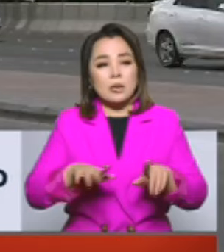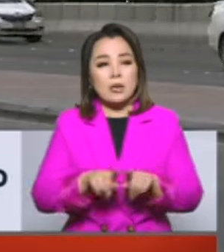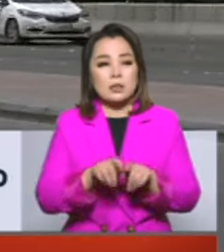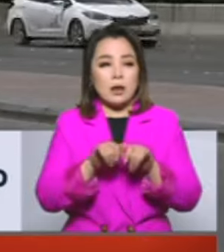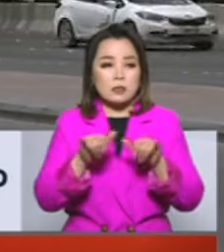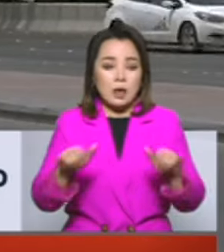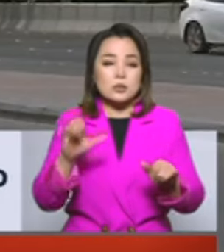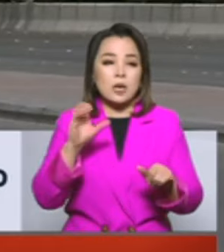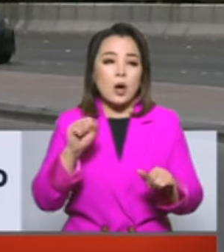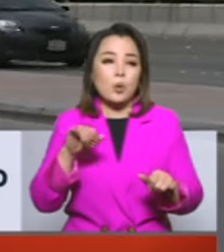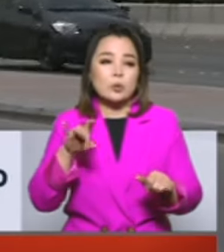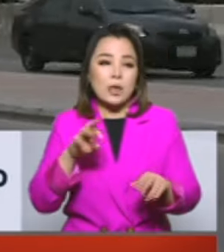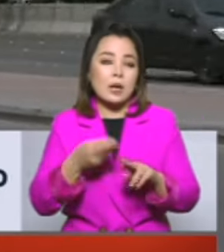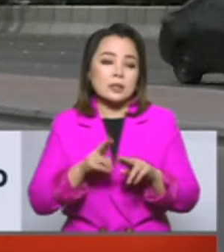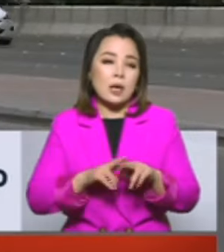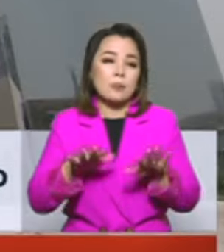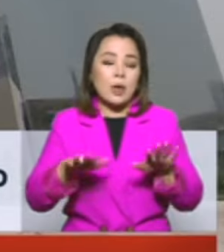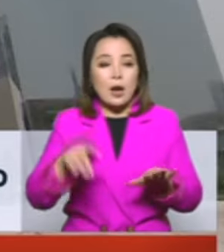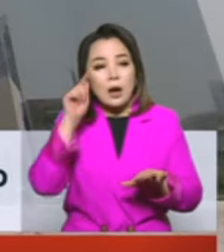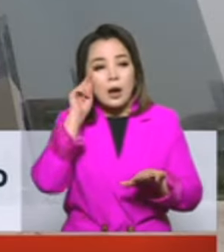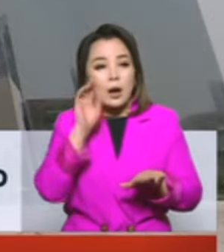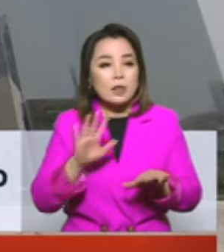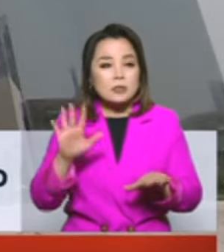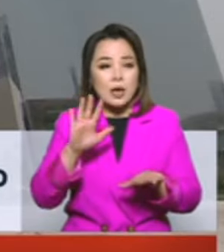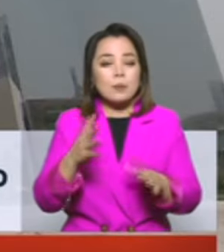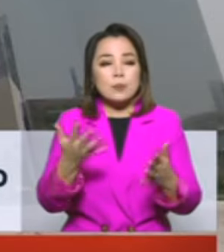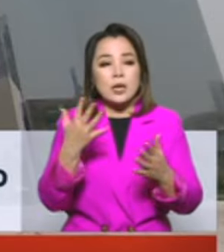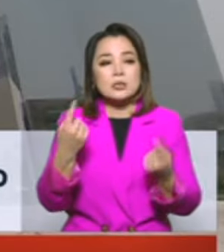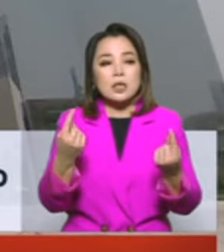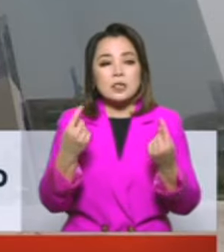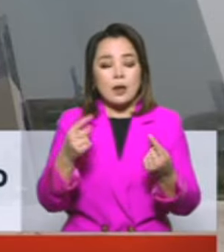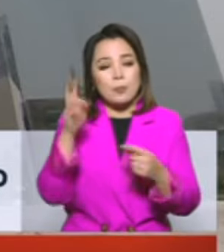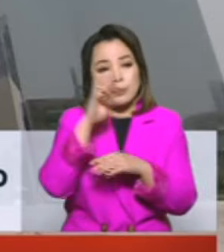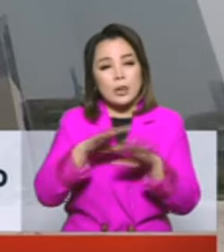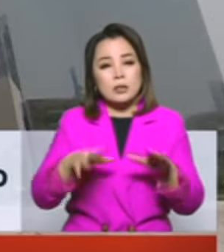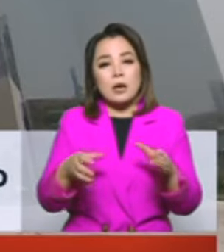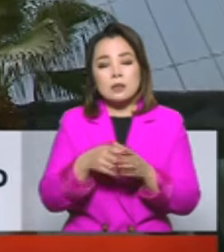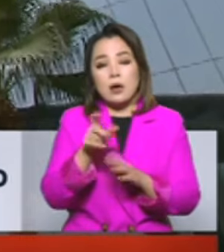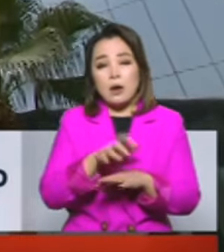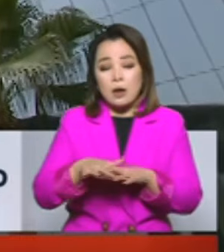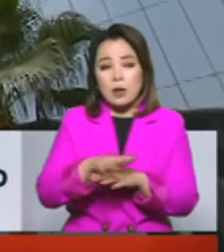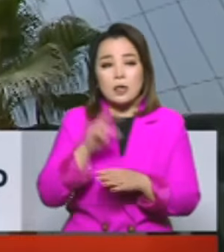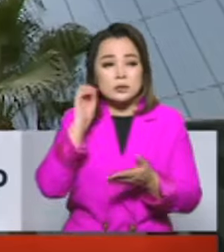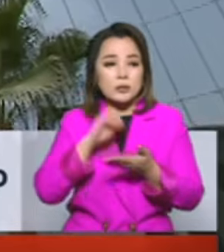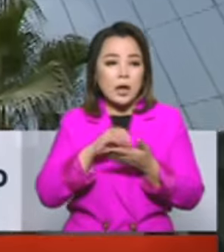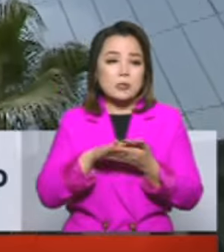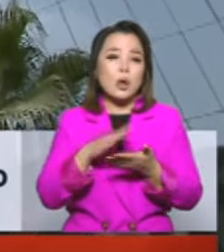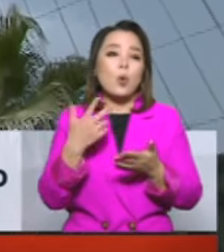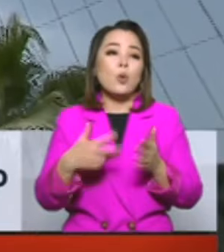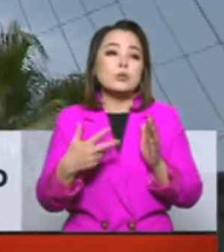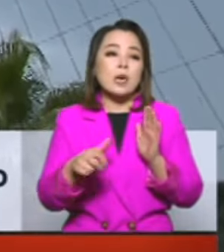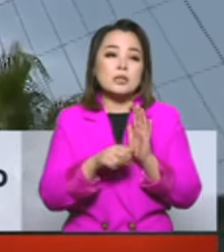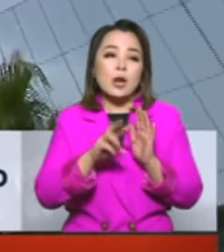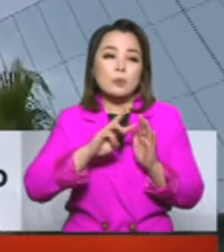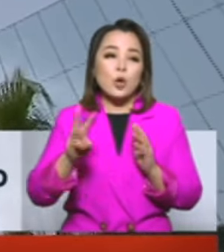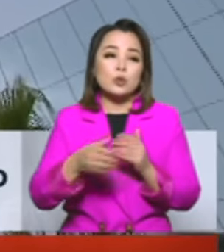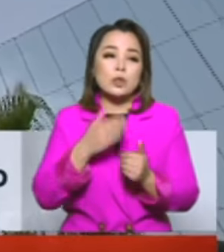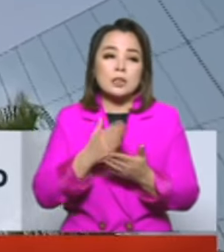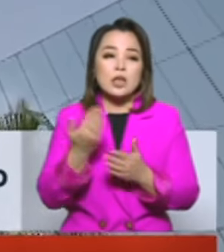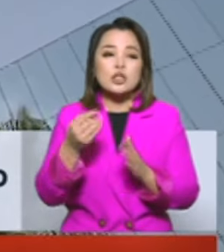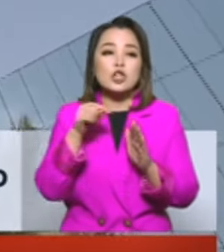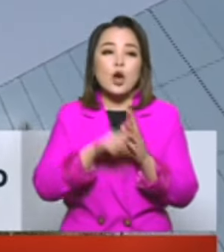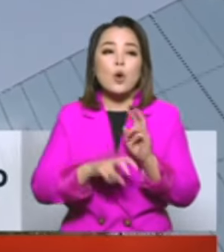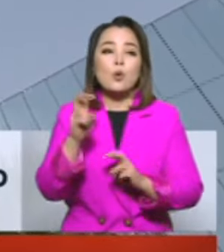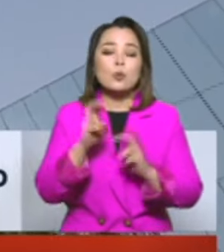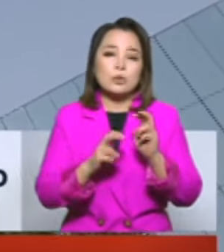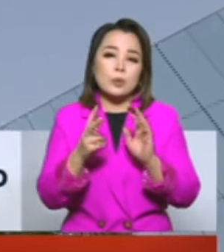қатар, Саудия жер көлемі жағынан Азияның 5-ші ірі мемлекеті. Оның халқының саны 36 миллионға жақындап қалса, жалпы ішкі